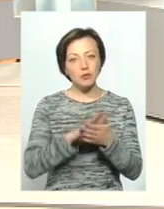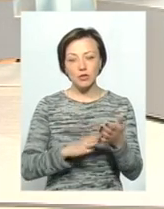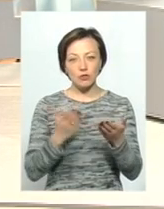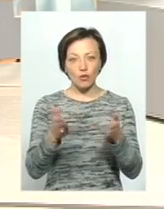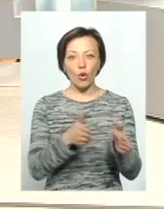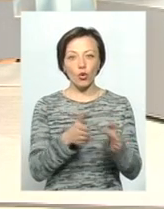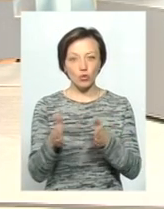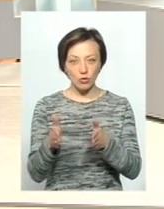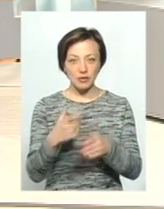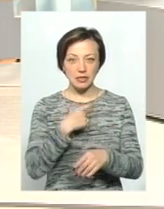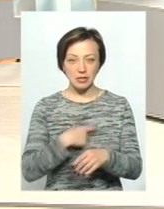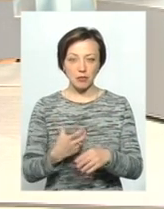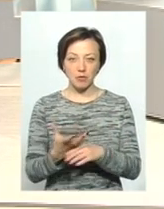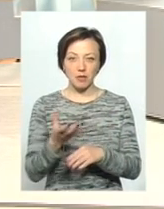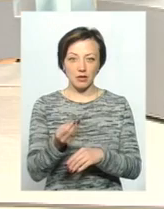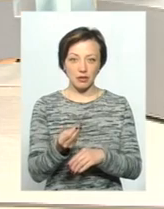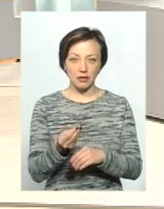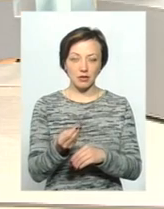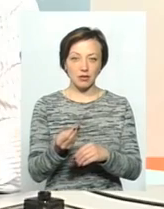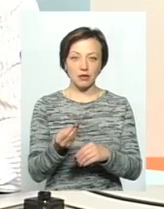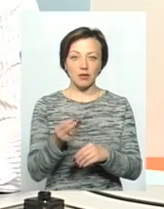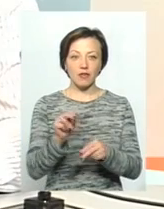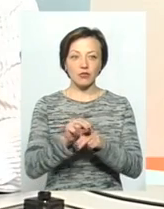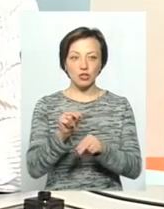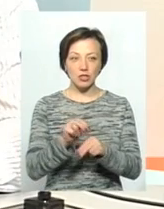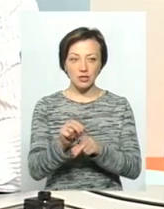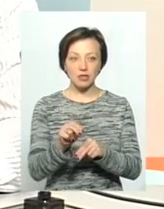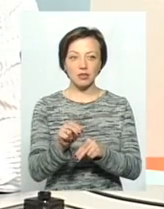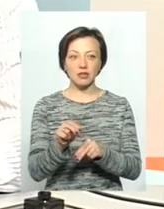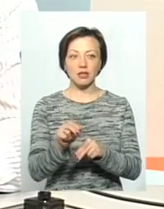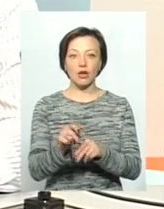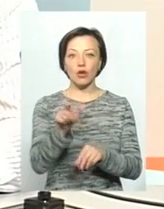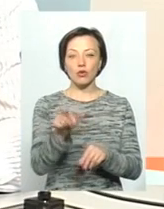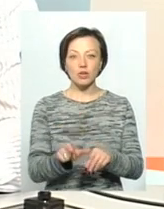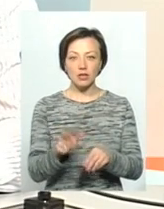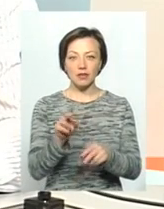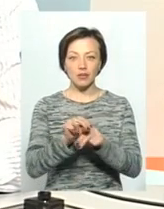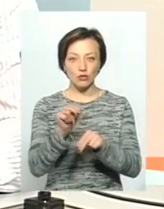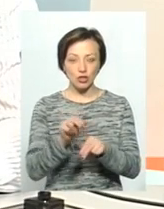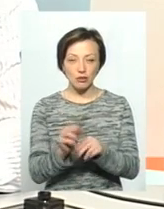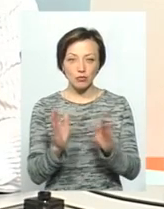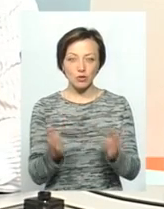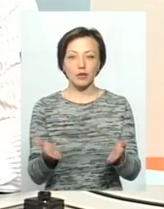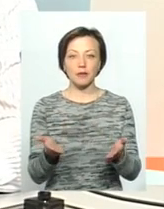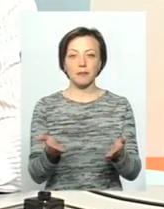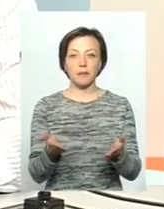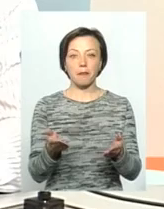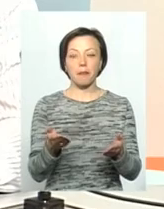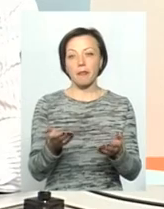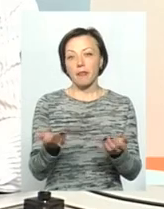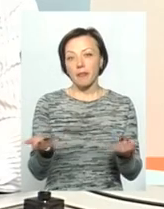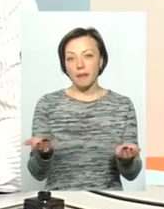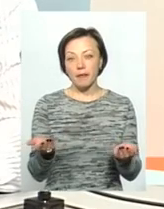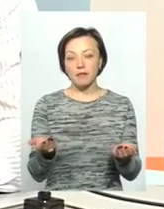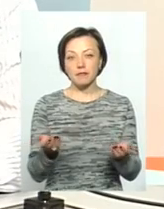ви готові себе платити, тому що вас вчити, за вами треба закріпити людину, яка вас буде вчити. Це теж йдуть розходи. Ну, ми на